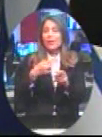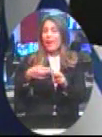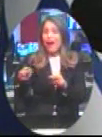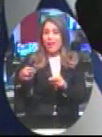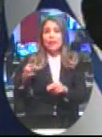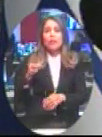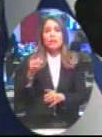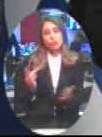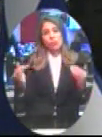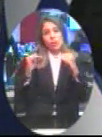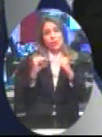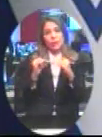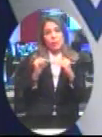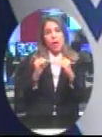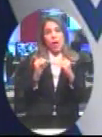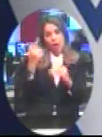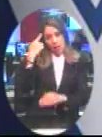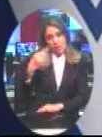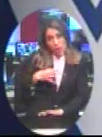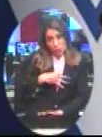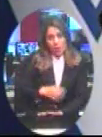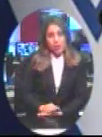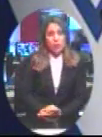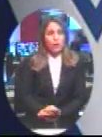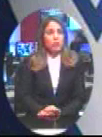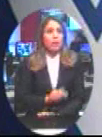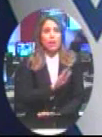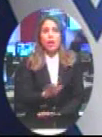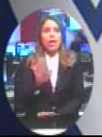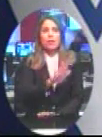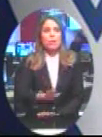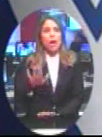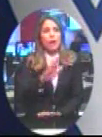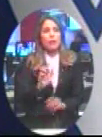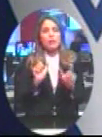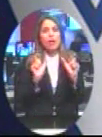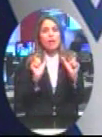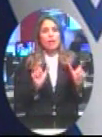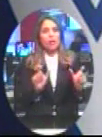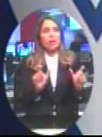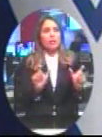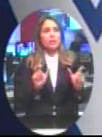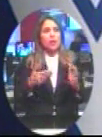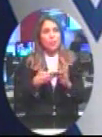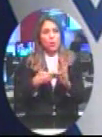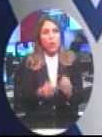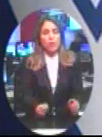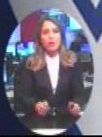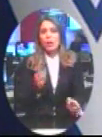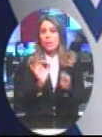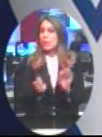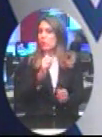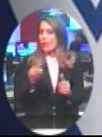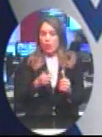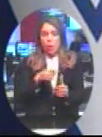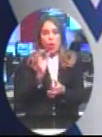מתאימה לעמדתי? אין מערכת שהיא חסינה מביקורת, לא בית המשפט, לא הפרקליטות. כמובן כל